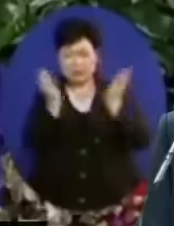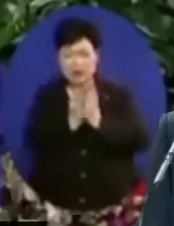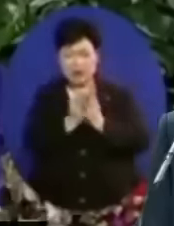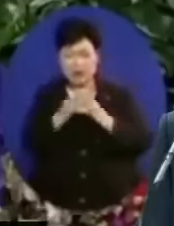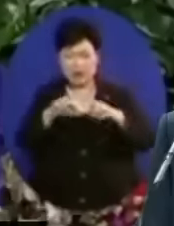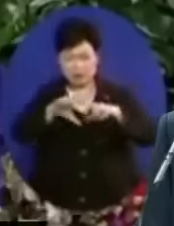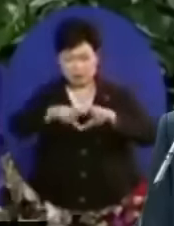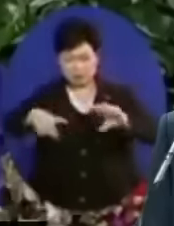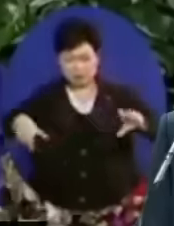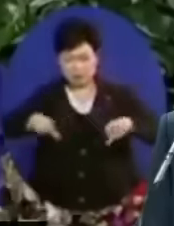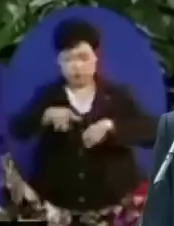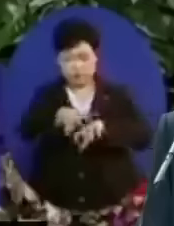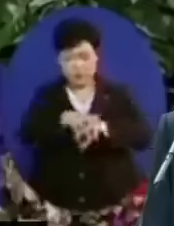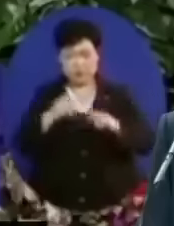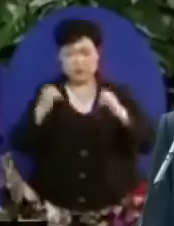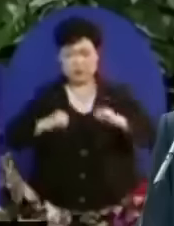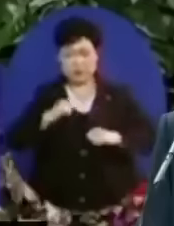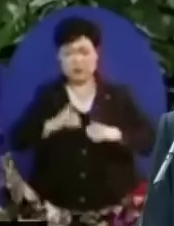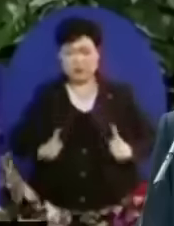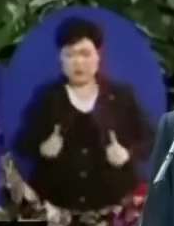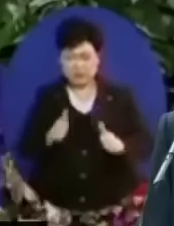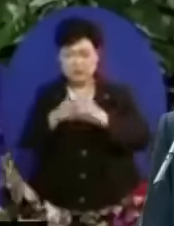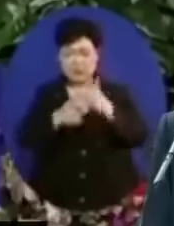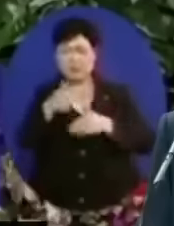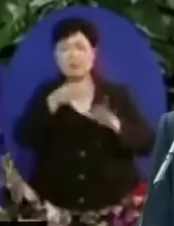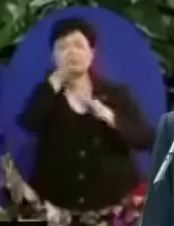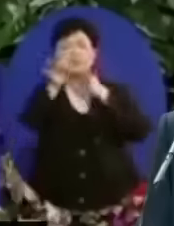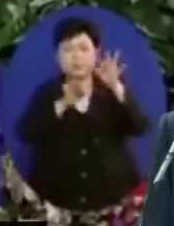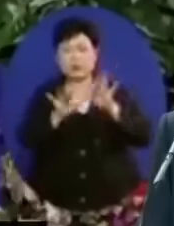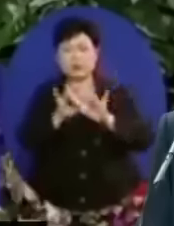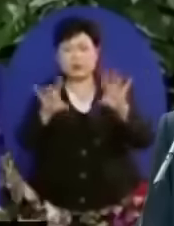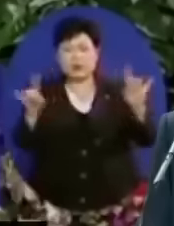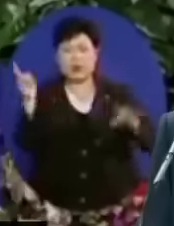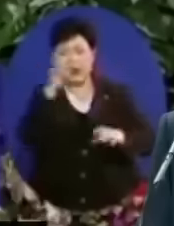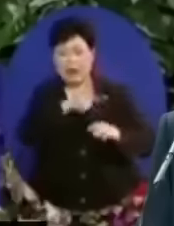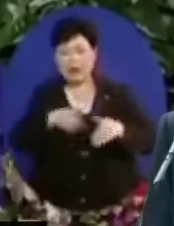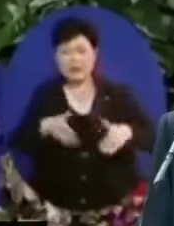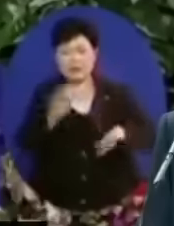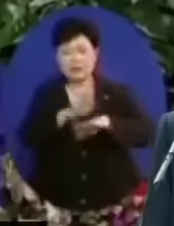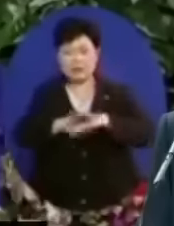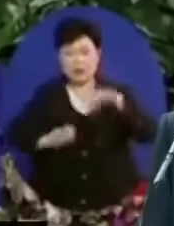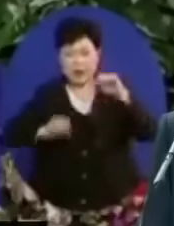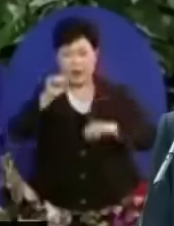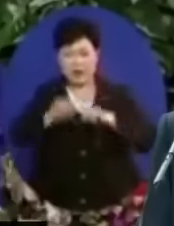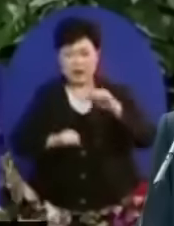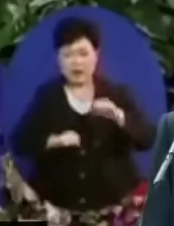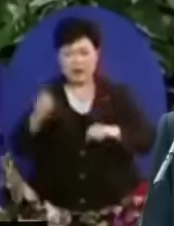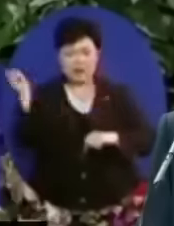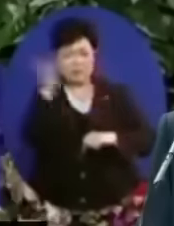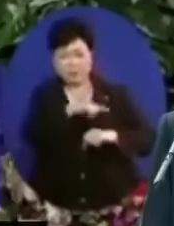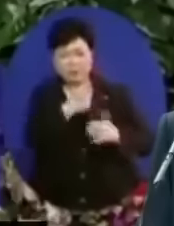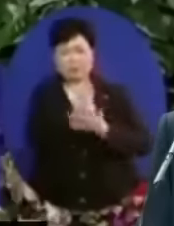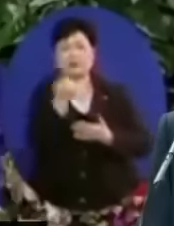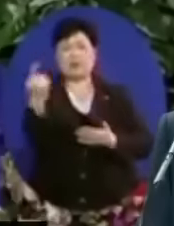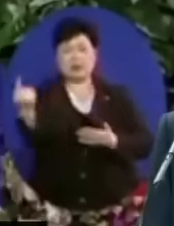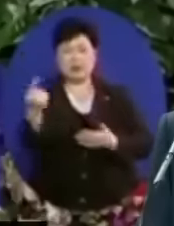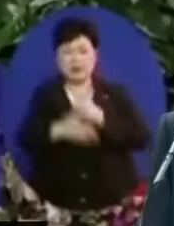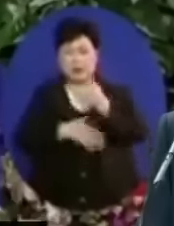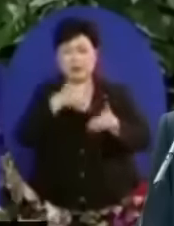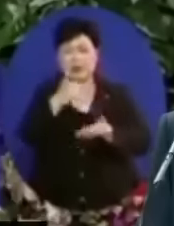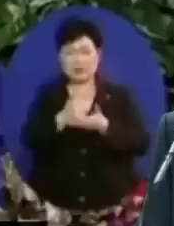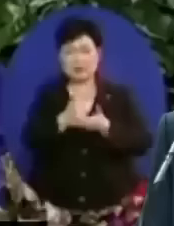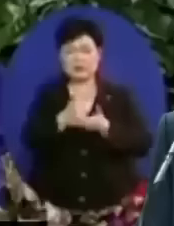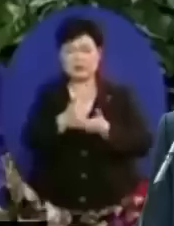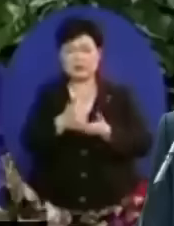배옷을 입을 것이요 힘써 하나님께 부르짖을 것이며 각기 악한 길과 손으로 행한 강포에서 떠날 것이라. 하나님이 그들이